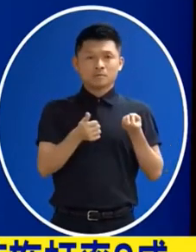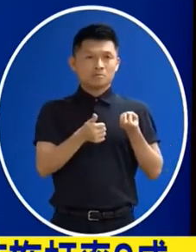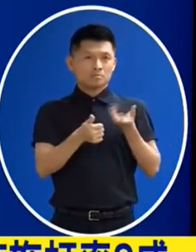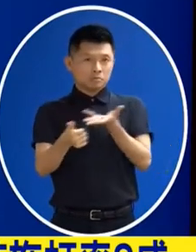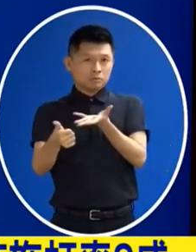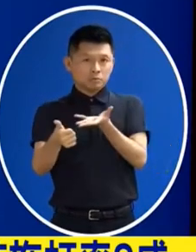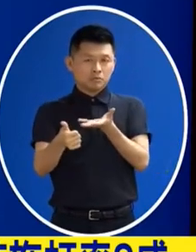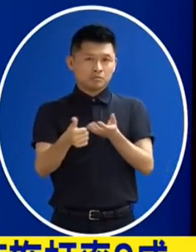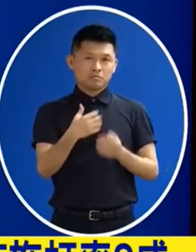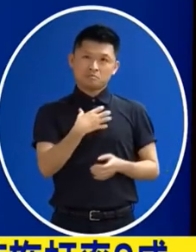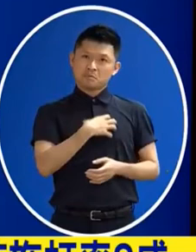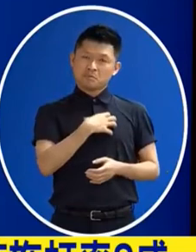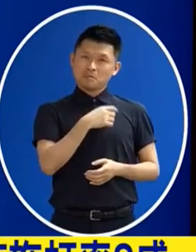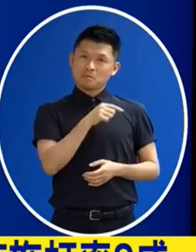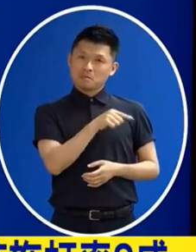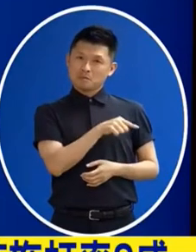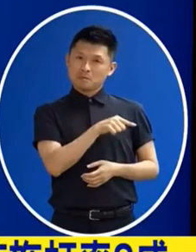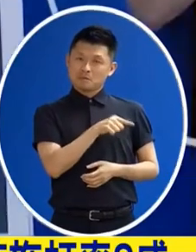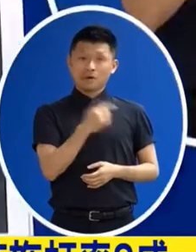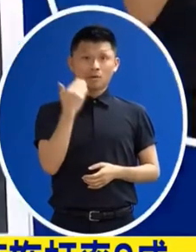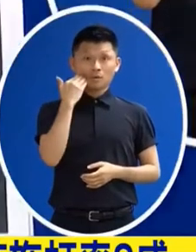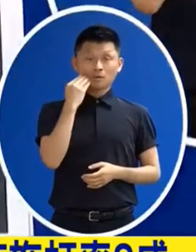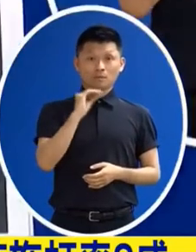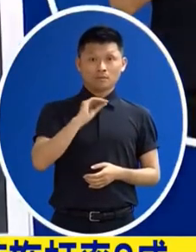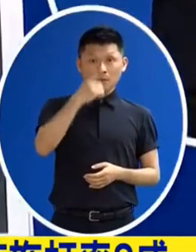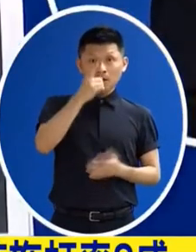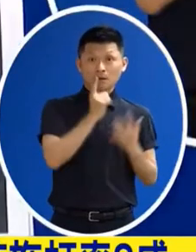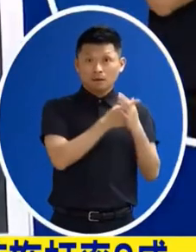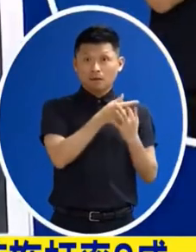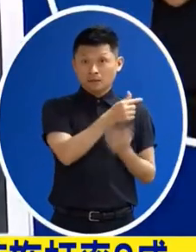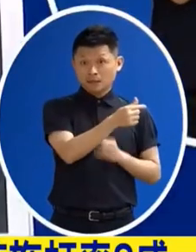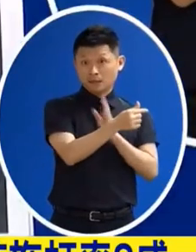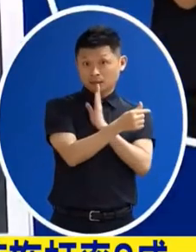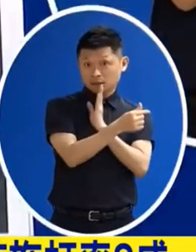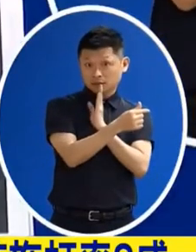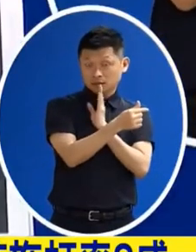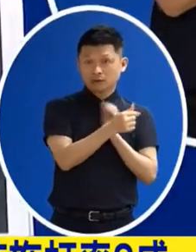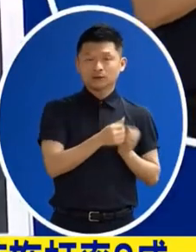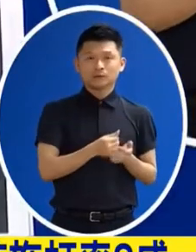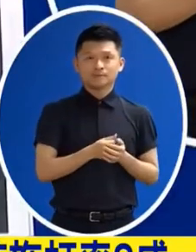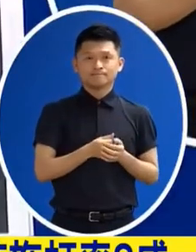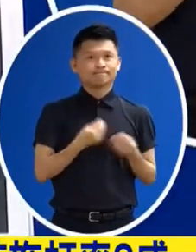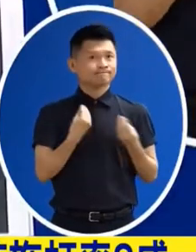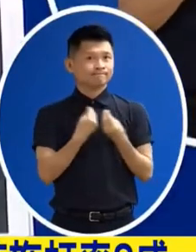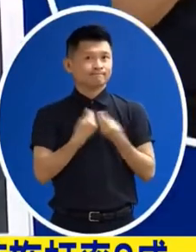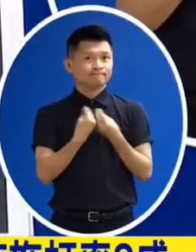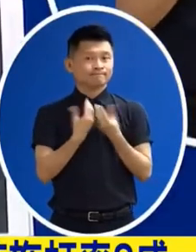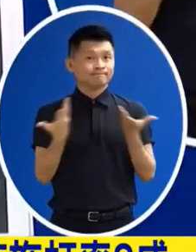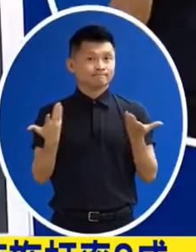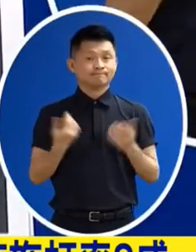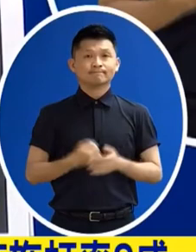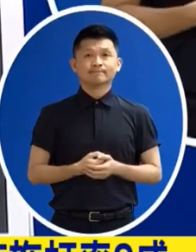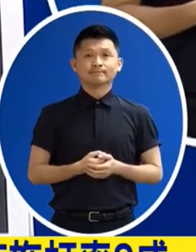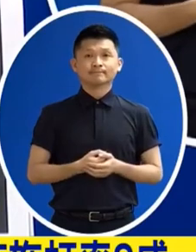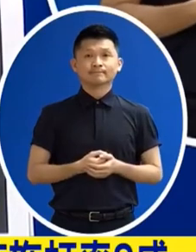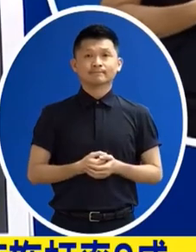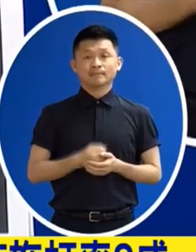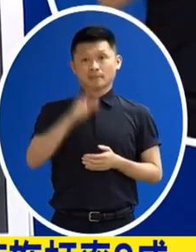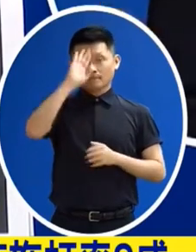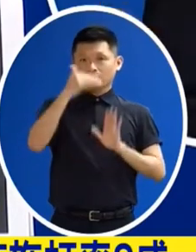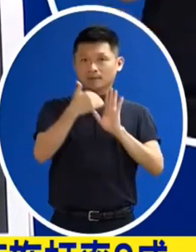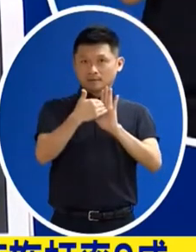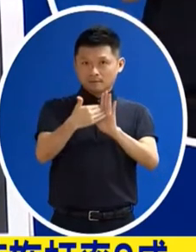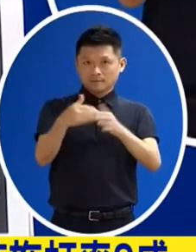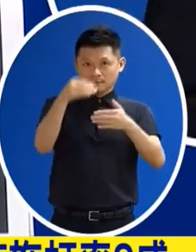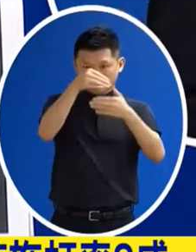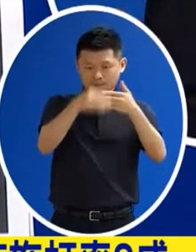险者那他的一个确诊，如果万一有发生确诊病例那的一个应变处置。那有关建立防疫的